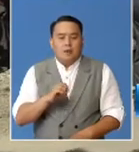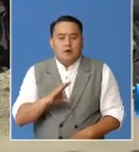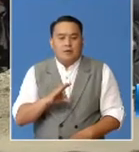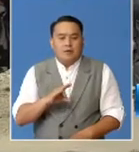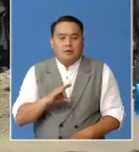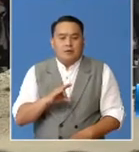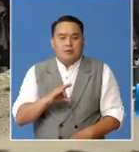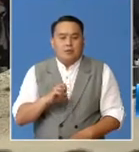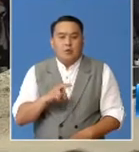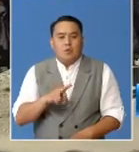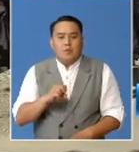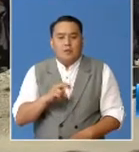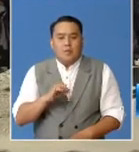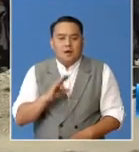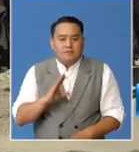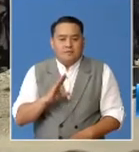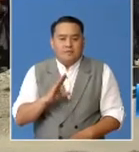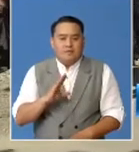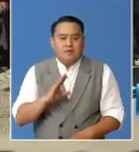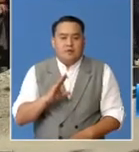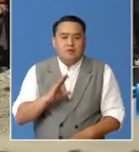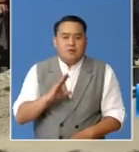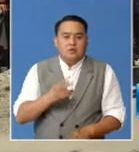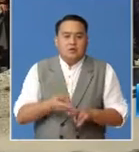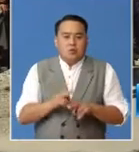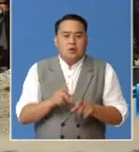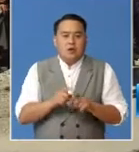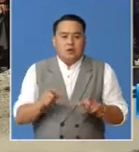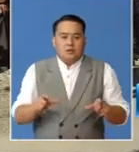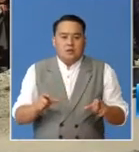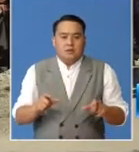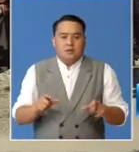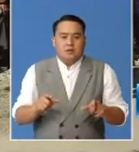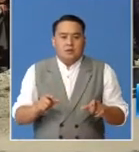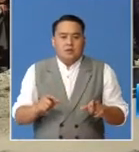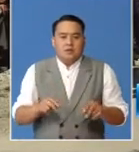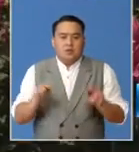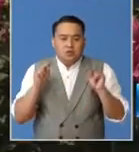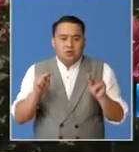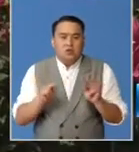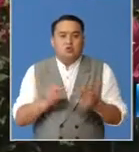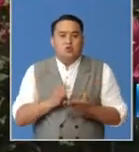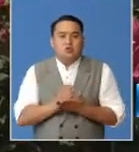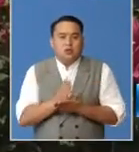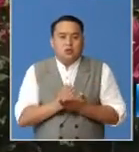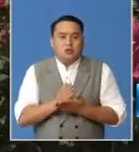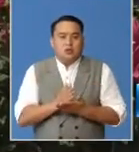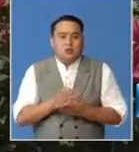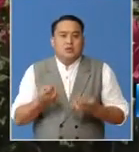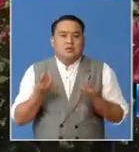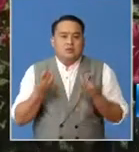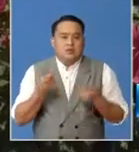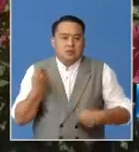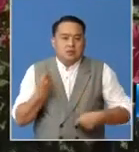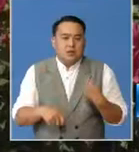Әлсайғы Ибрайым Олдаев деген ағаларымыз болды. Ал енді сол кісілердің бәрі халыққа адал қызмет жасады. Текке өтпеген өмір.